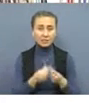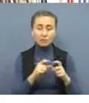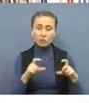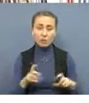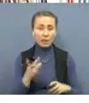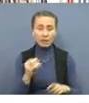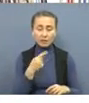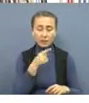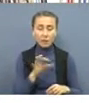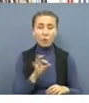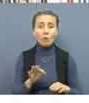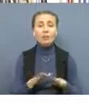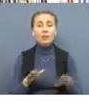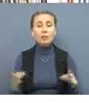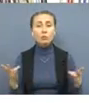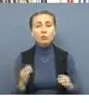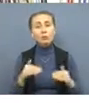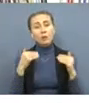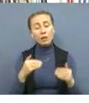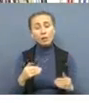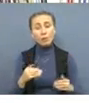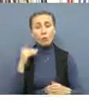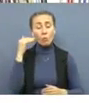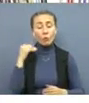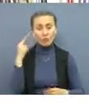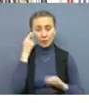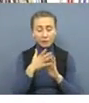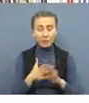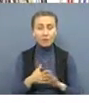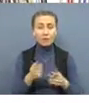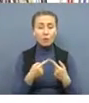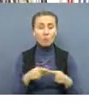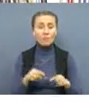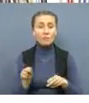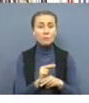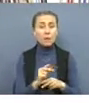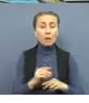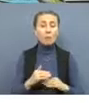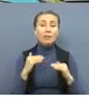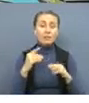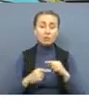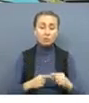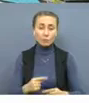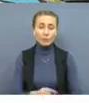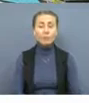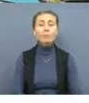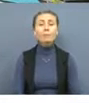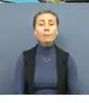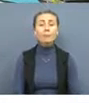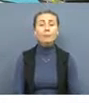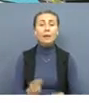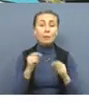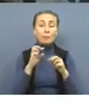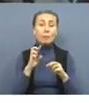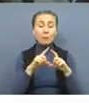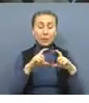уже о детях. Нужно поднять уровень осознанности в обществе за воспитание подрастающего поколения. В библиотеке также